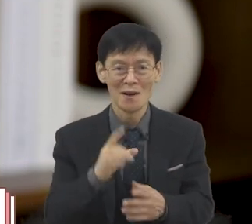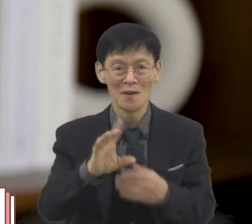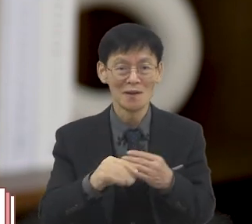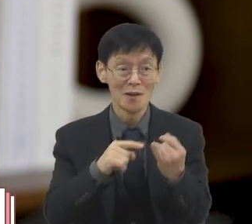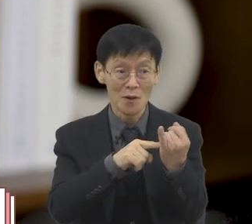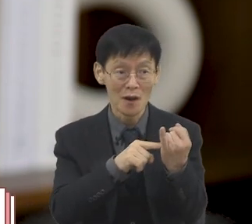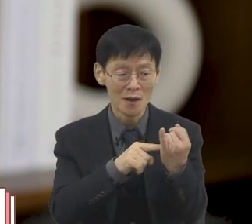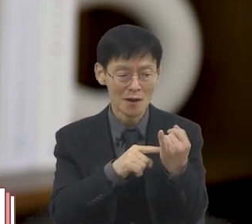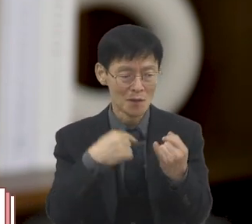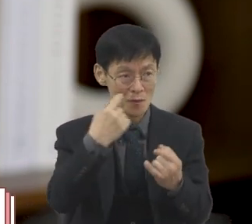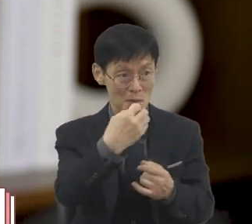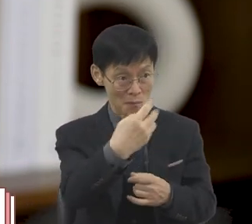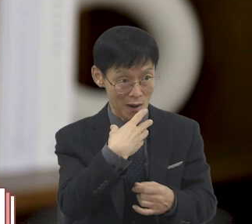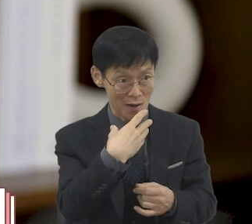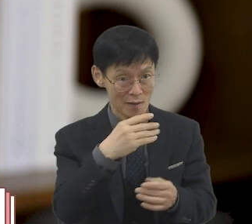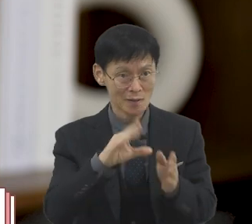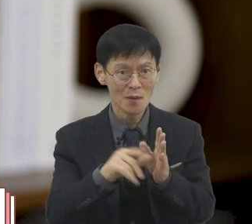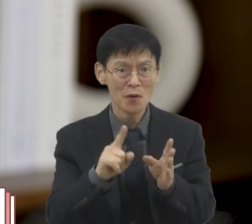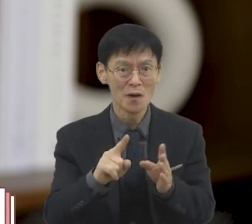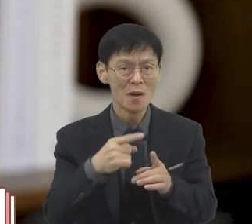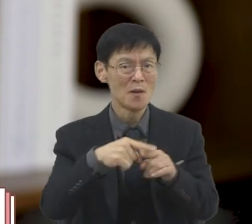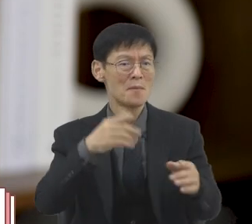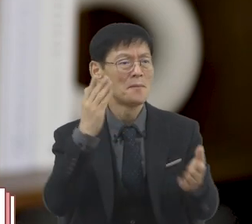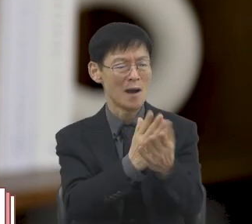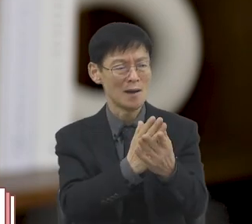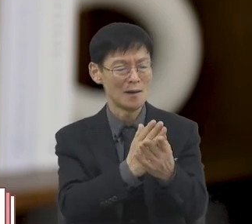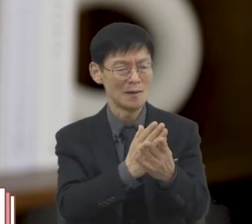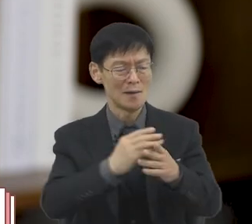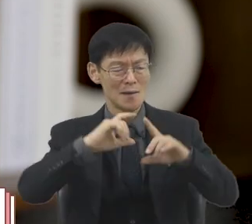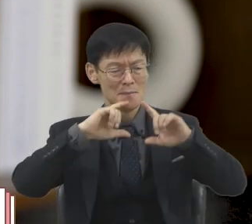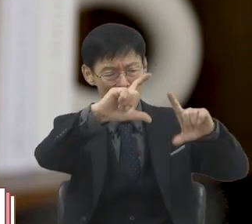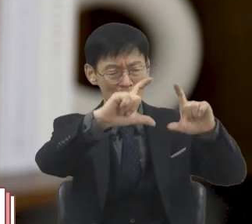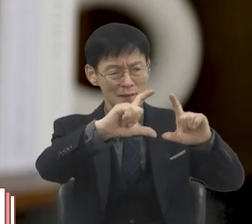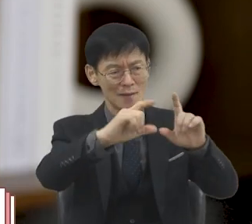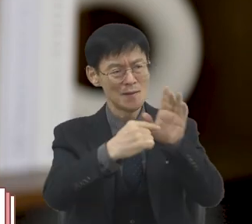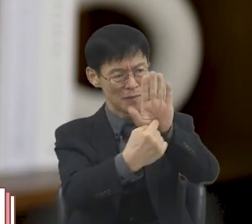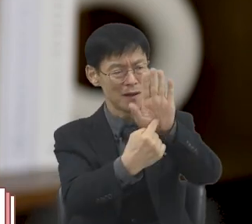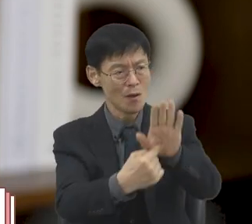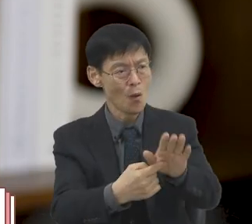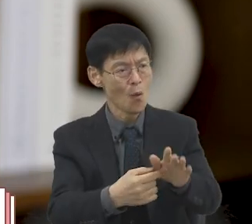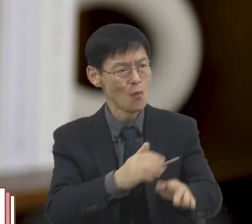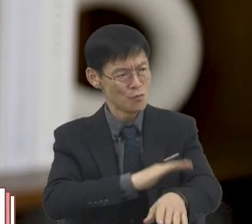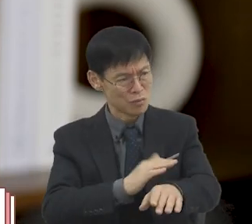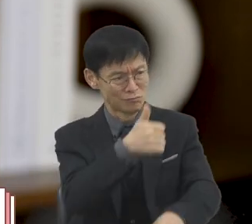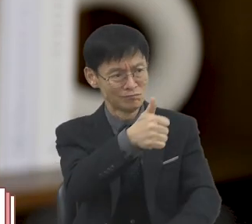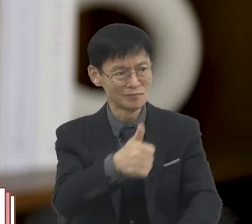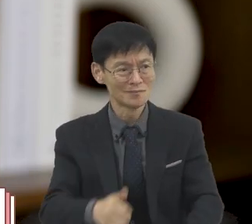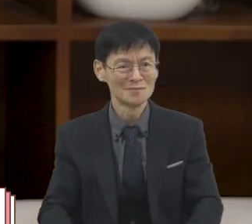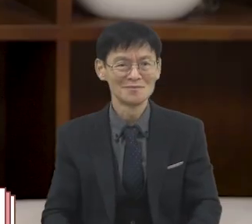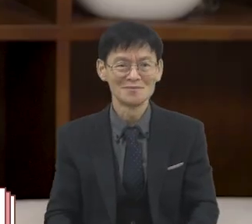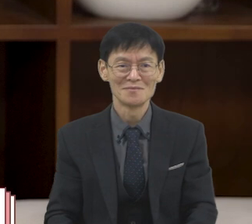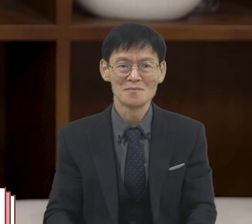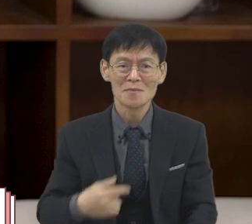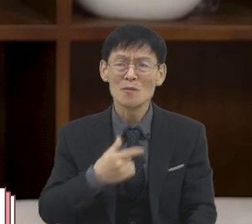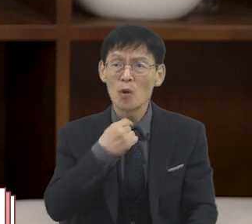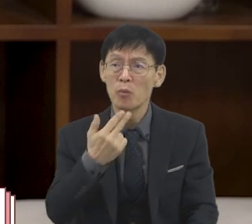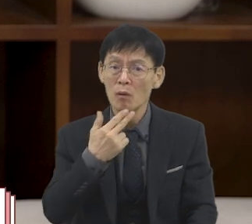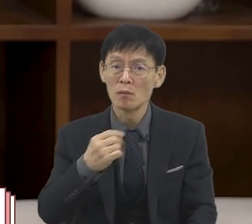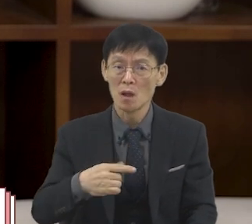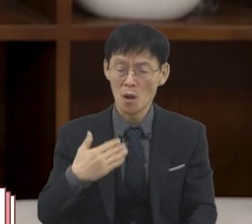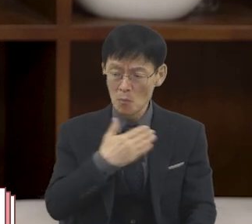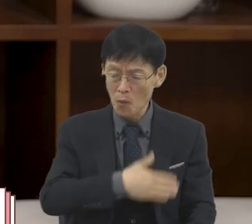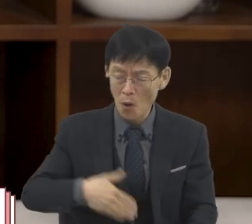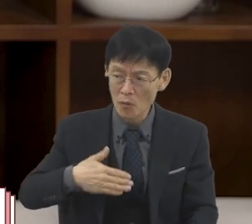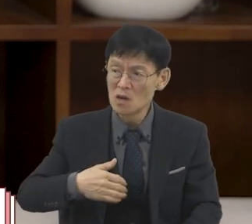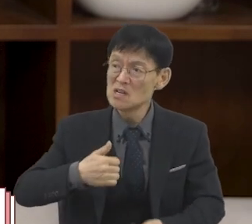하지만 우리 지혜 씨가 자기 외모에 대해 평가하지 말아달라고 단호하게 말하는 모습이 멋있네요. 내가 원하지도